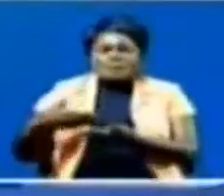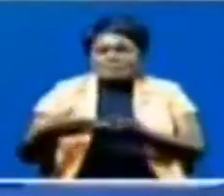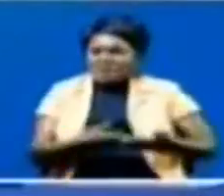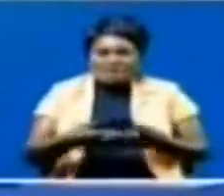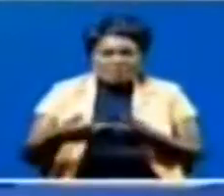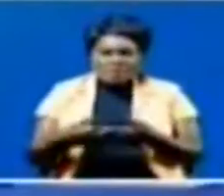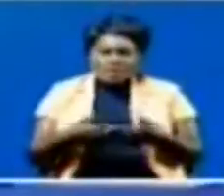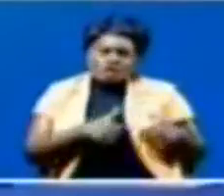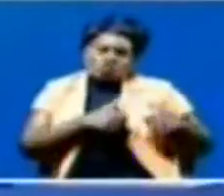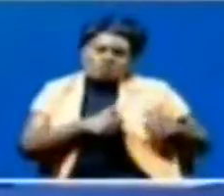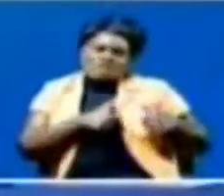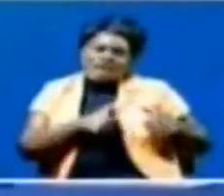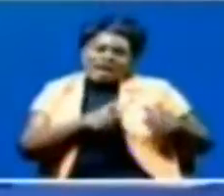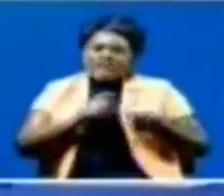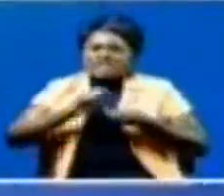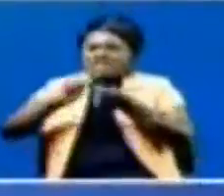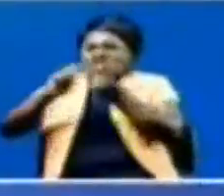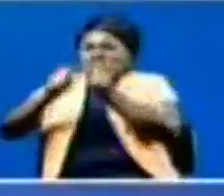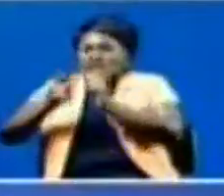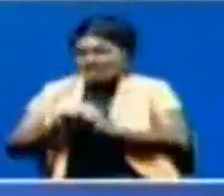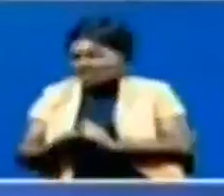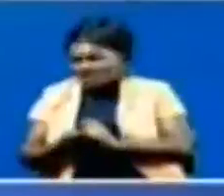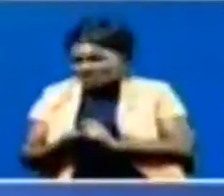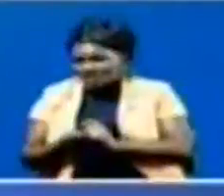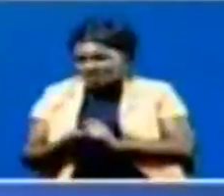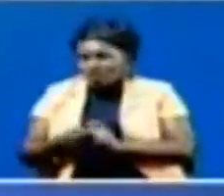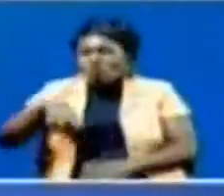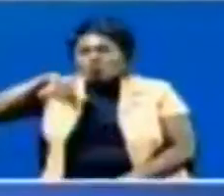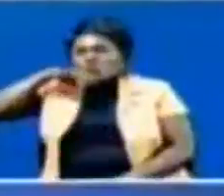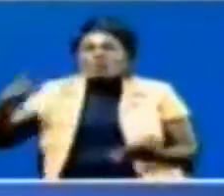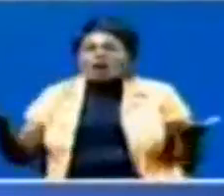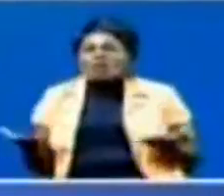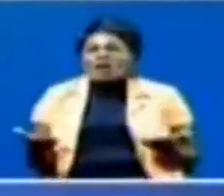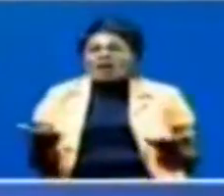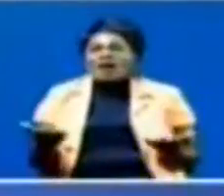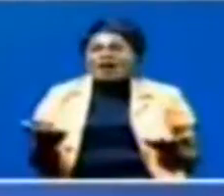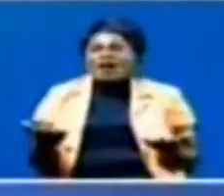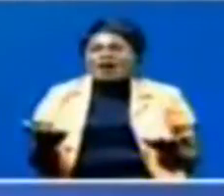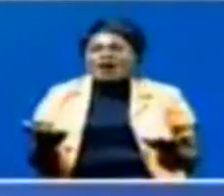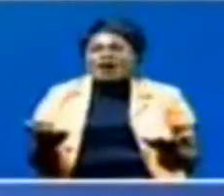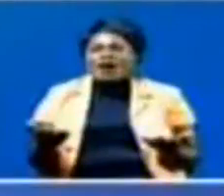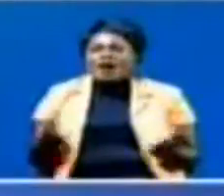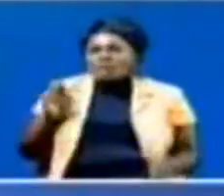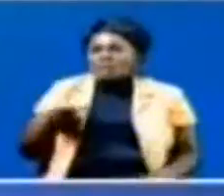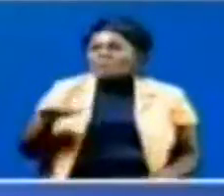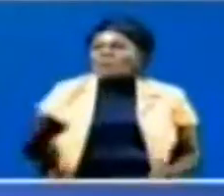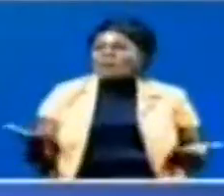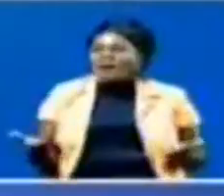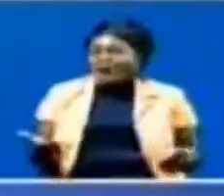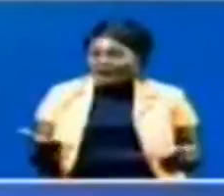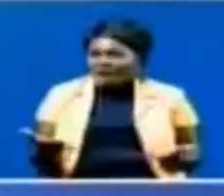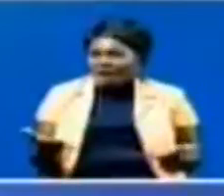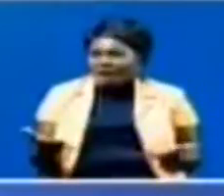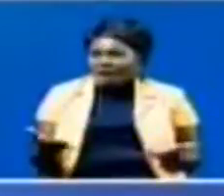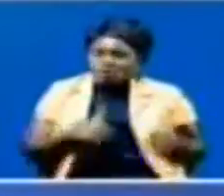sijui sweetheart, yajafika ukivita yu wapi uke umbwa koko. Akifanya hivi yu wapi mama yenu, na alikuwa hakuiti hivyo.